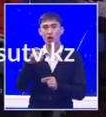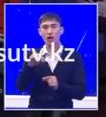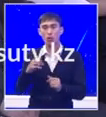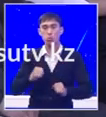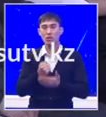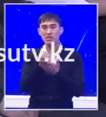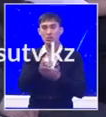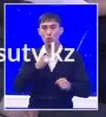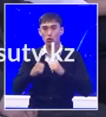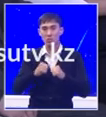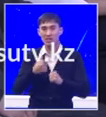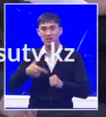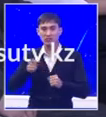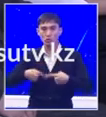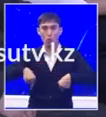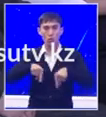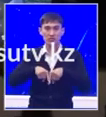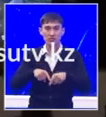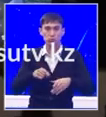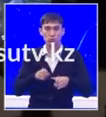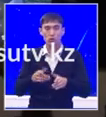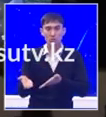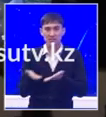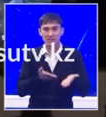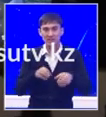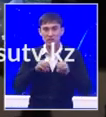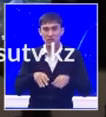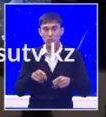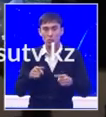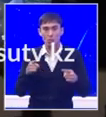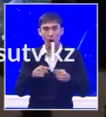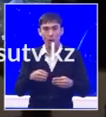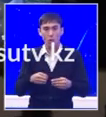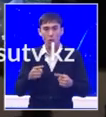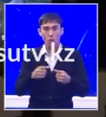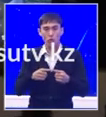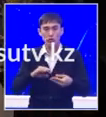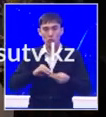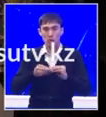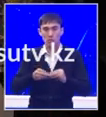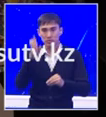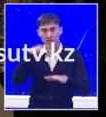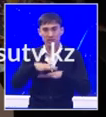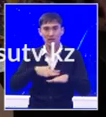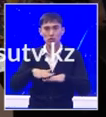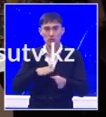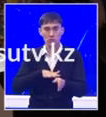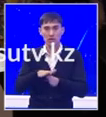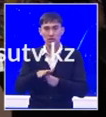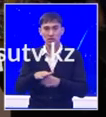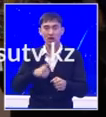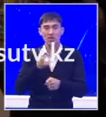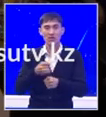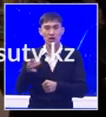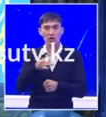поддержке укрепления гражданского общества путем призыва к решению самых острых проблем страны и народа учтены исполняются глава района